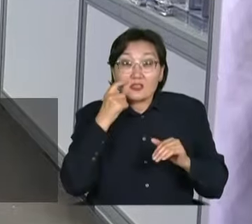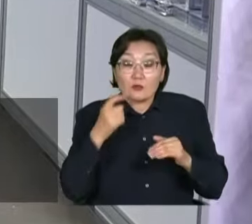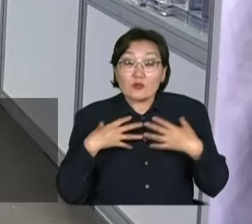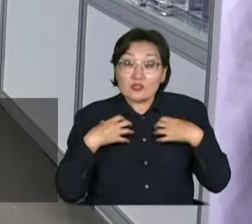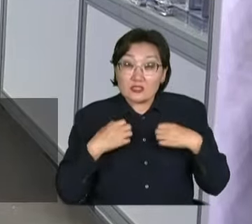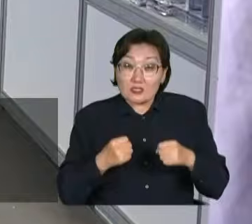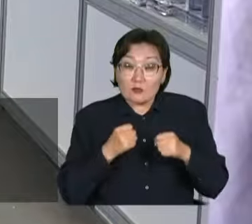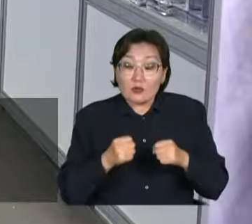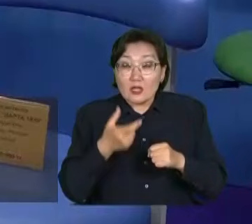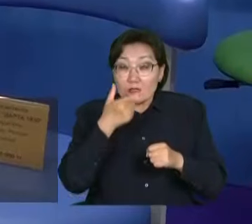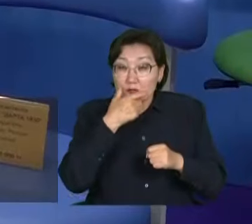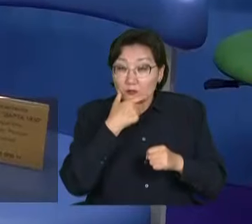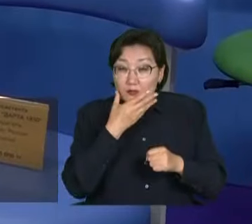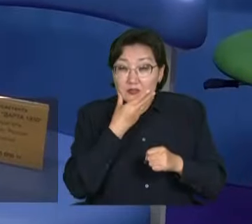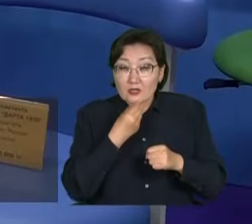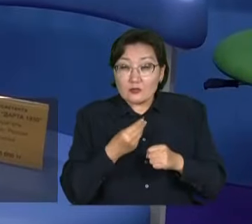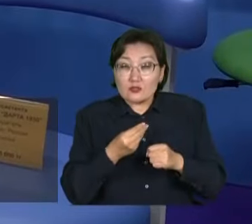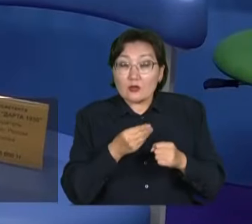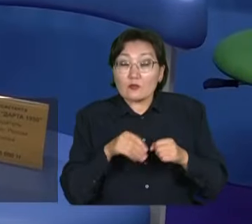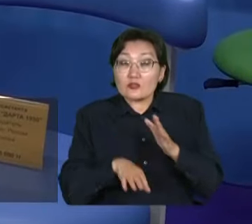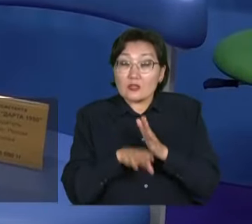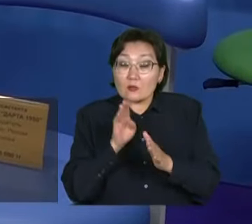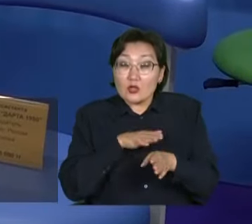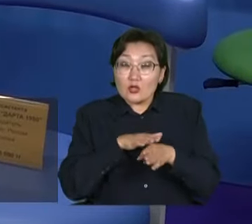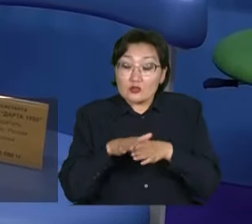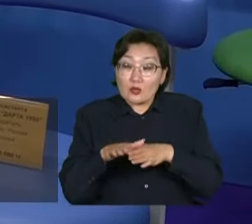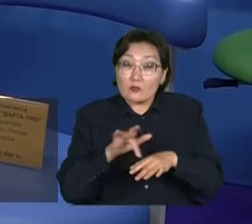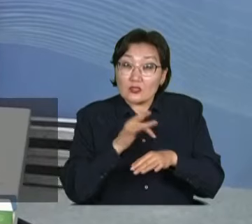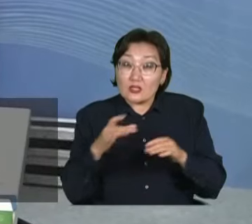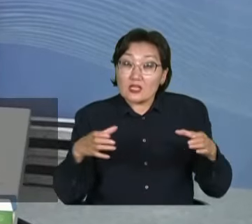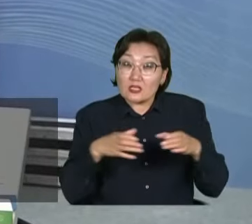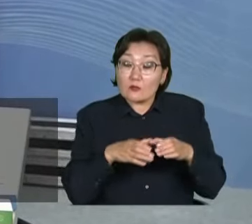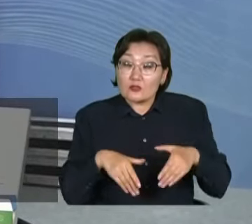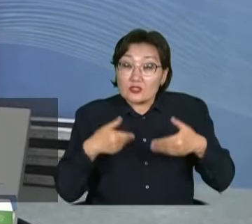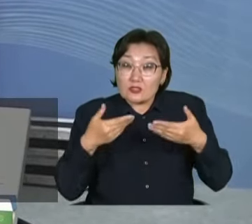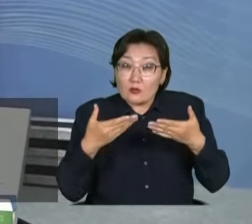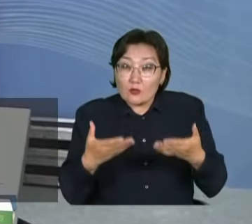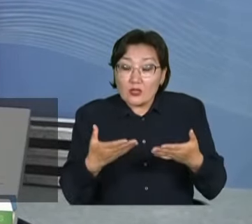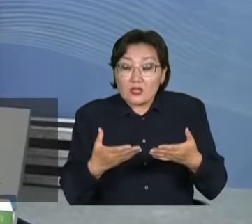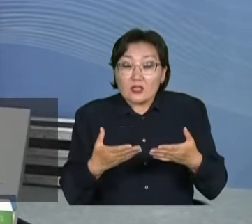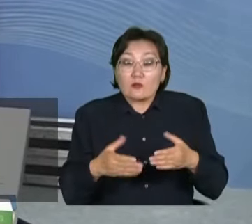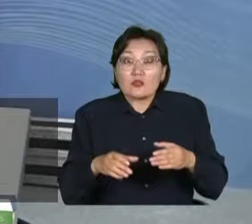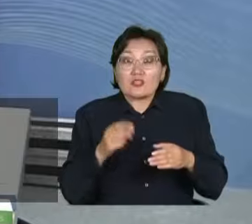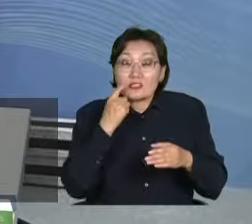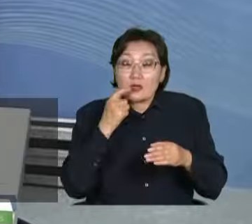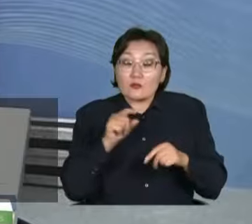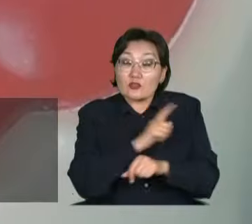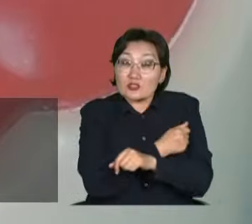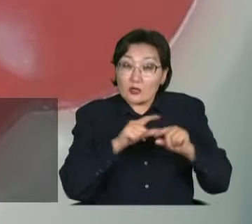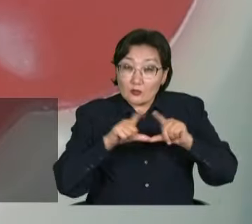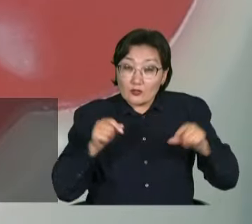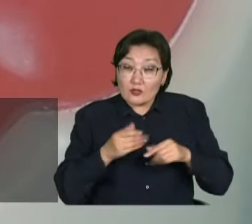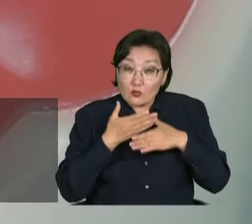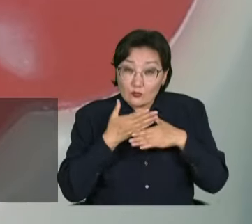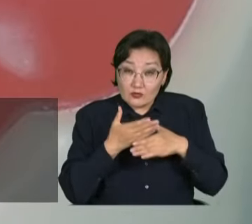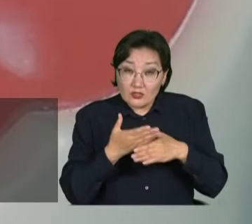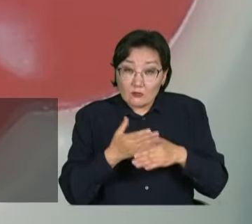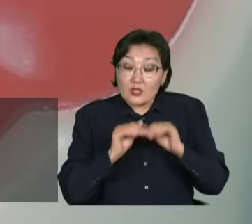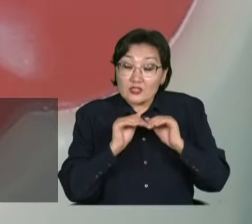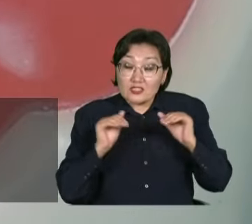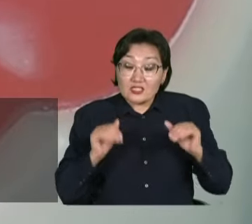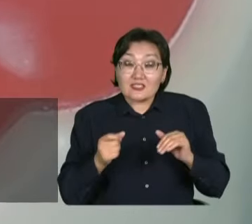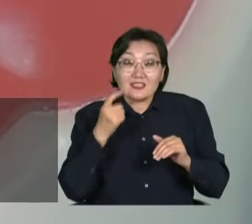мен эстетикалық көрінісін жақсарту бойынша толық қызмет кешенін ұсынатын Kids Tom стоматологиялық емханасы демеушілік жасаған.